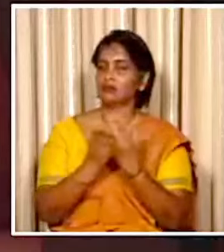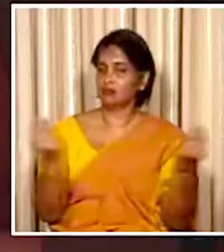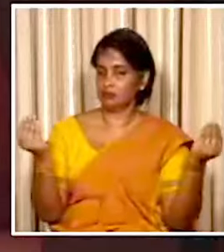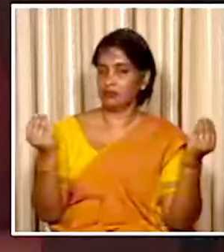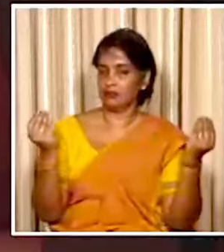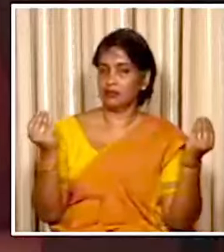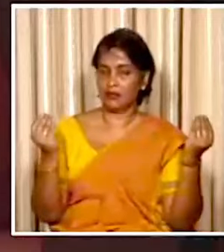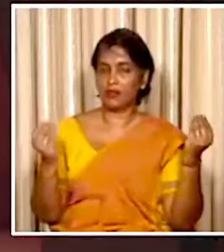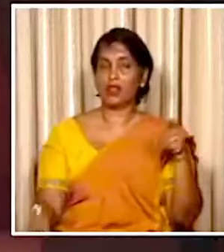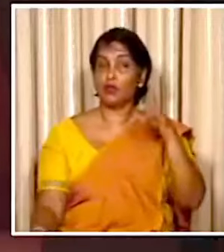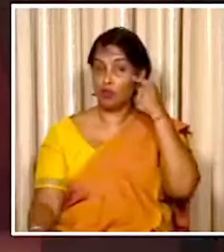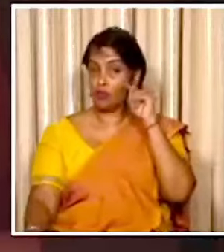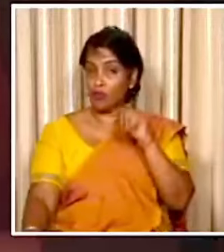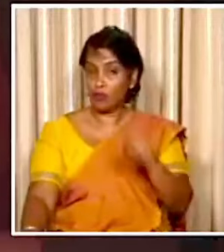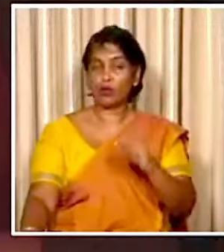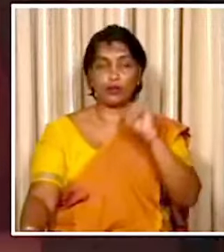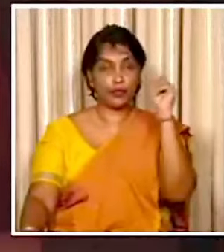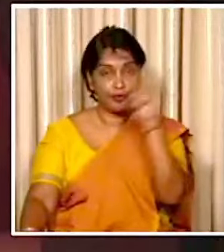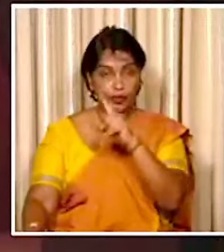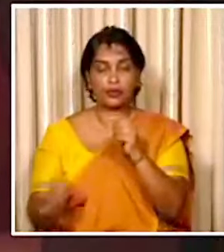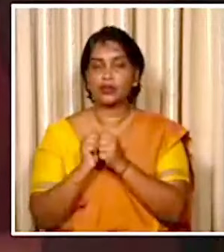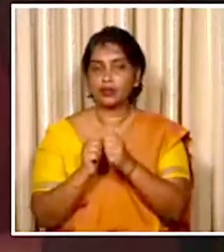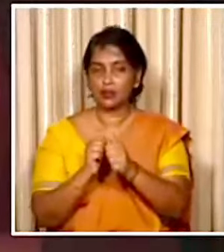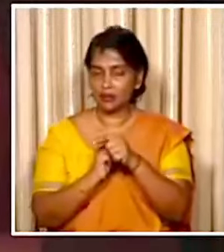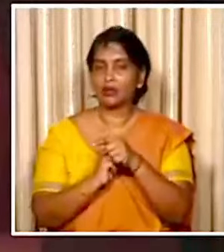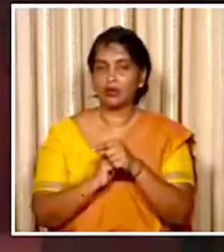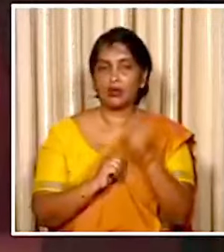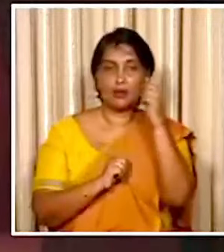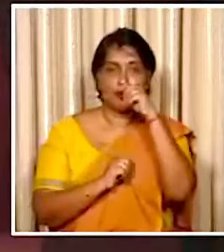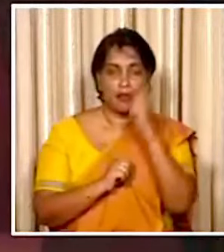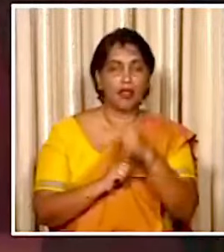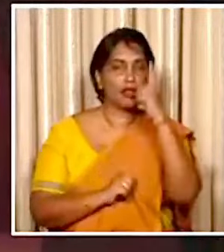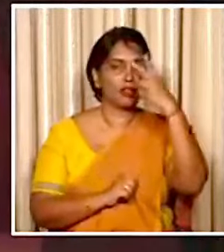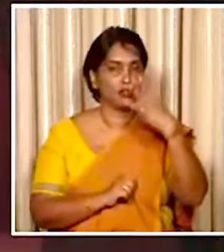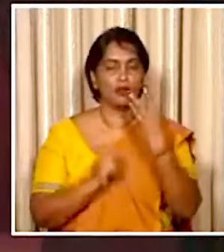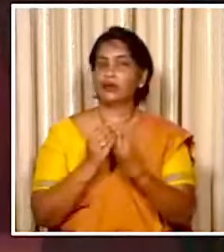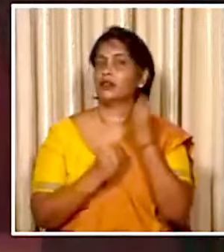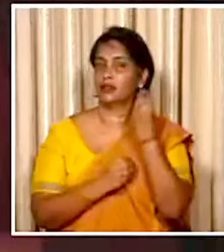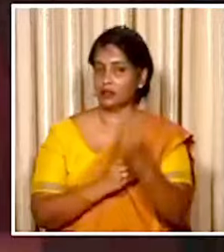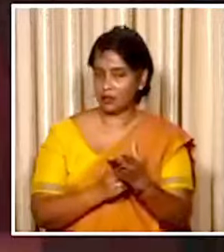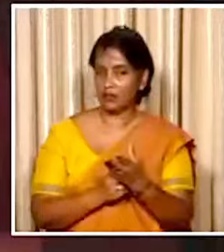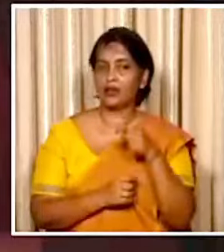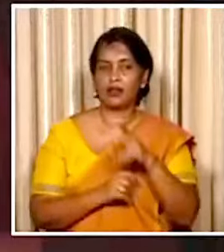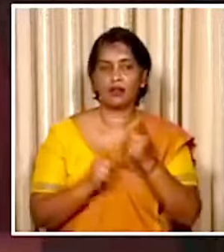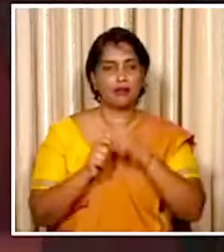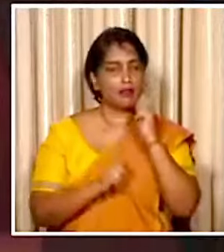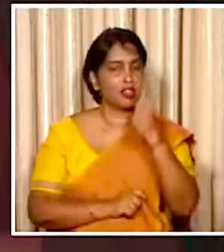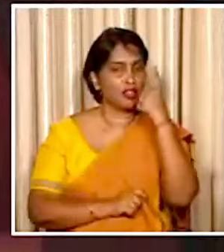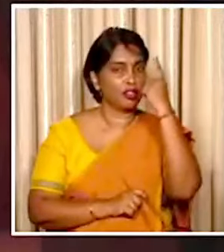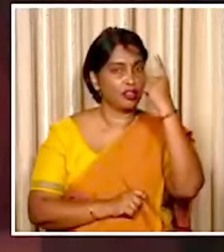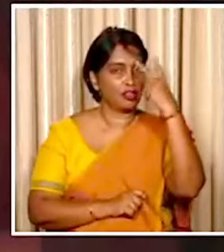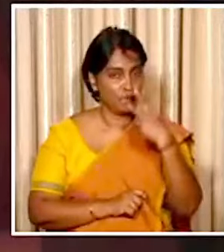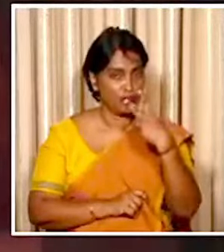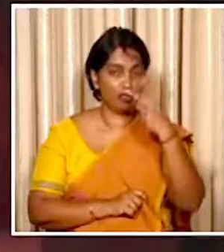ඕන. ඒ සඳහා ගත්තු පළවෙනි පියවරක් තමයි දීමනාවෙන් 3-1 දීම. දැන් ඒ දීමනාවෙන් 3-2